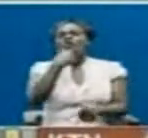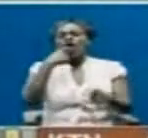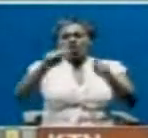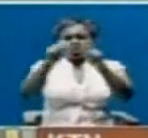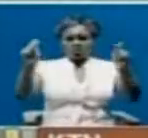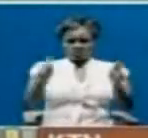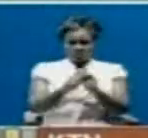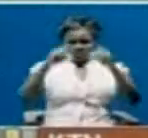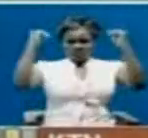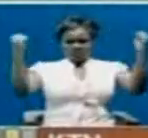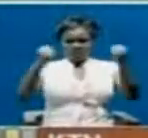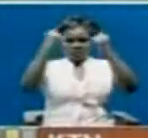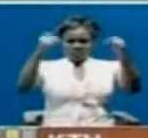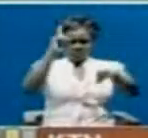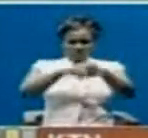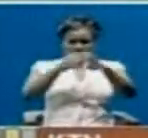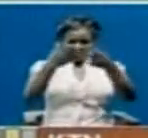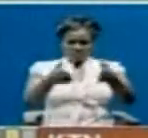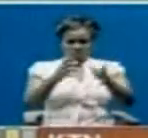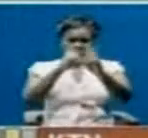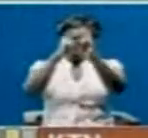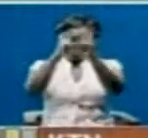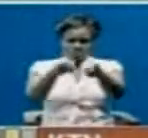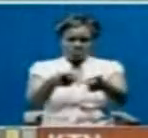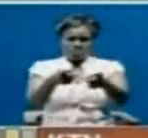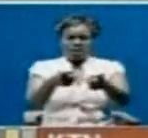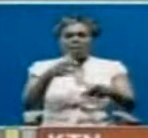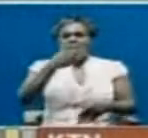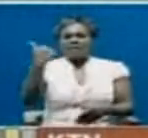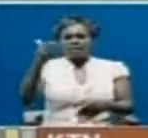ambao ni mabingwa wa ligi msimu huu akitwaa taji la mfungaji bora.